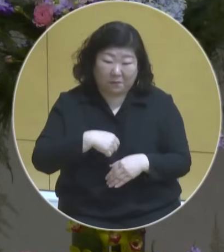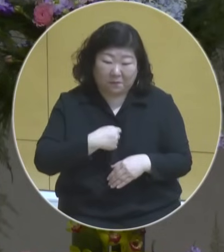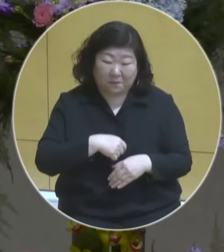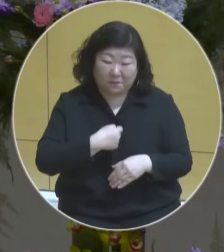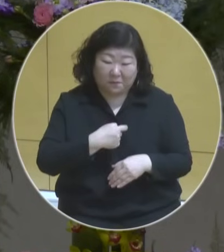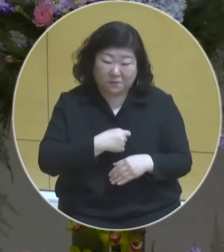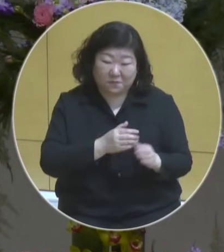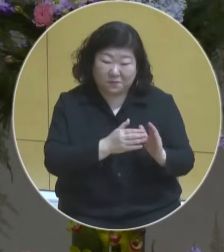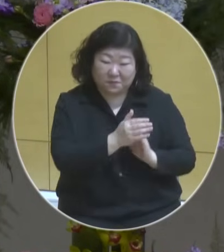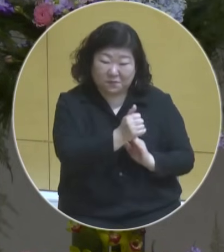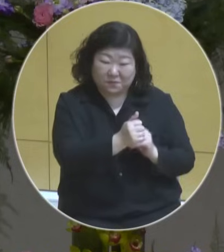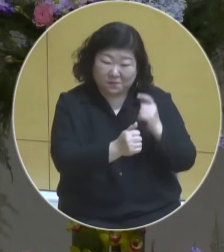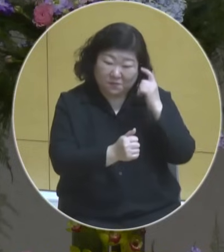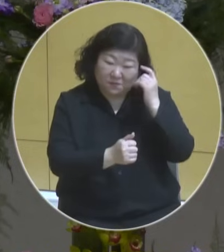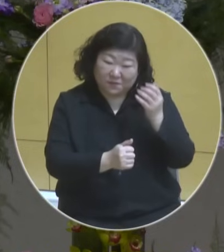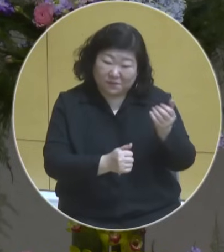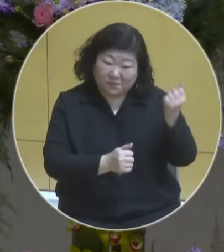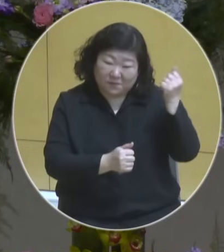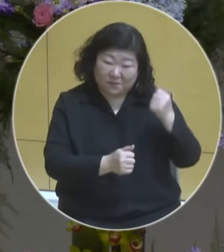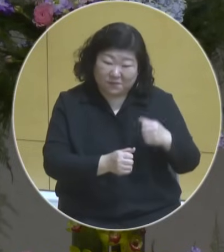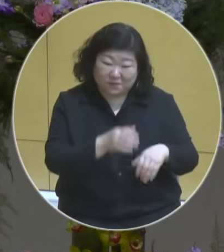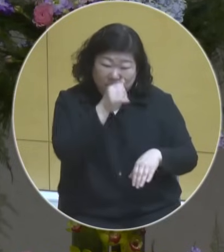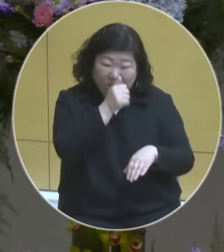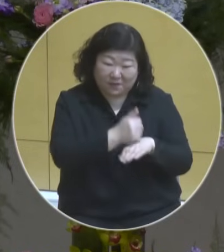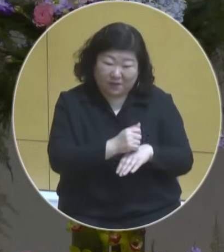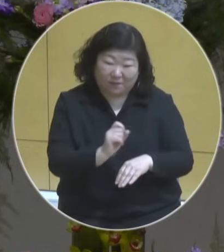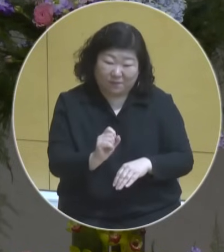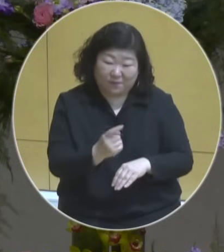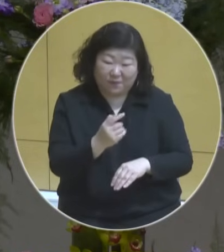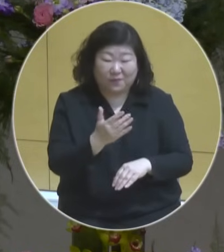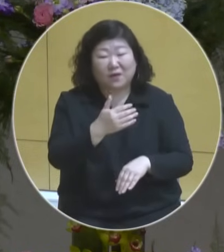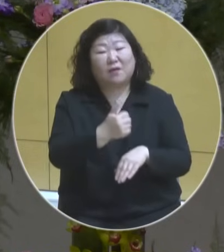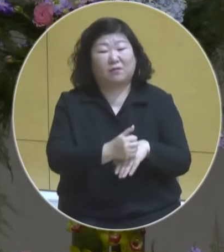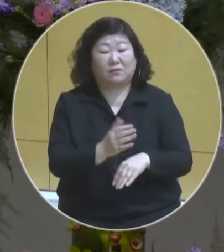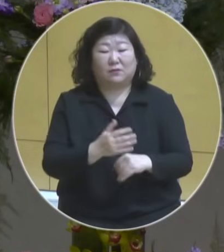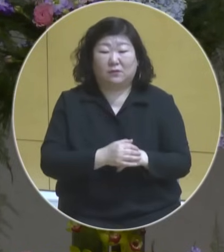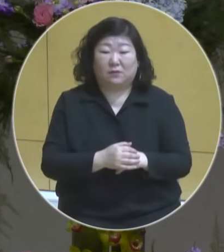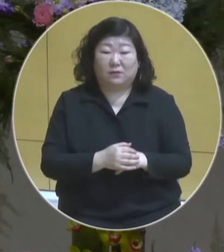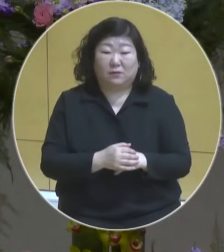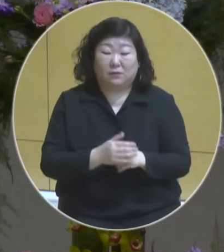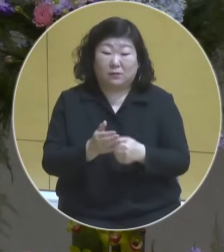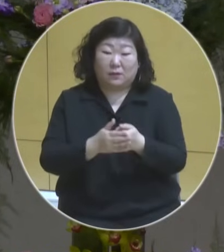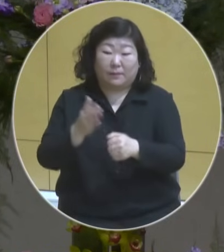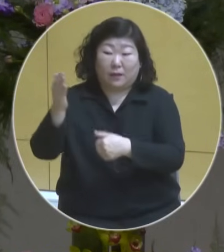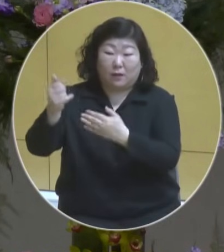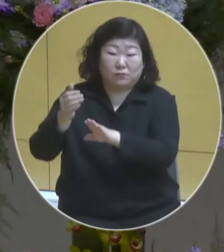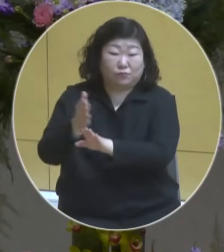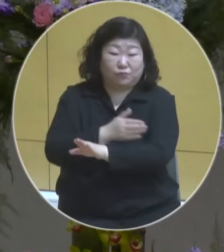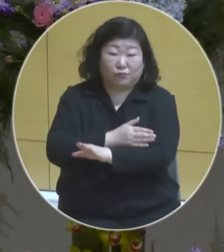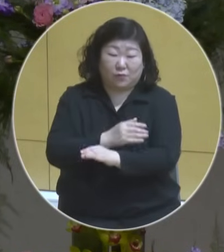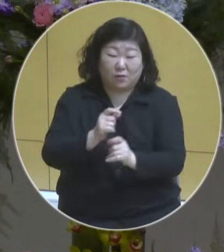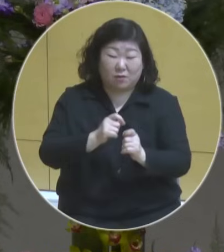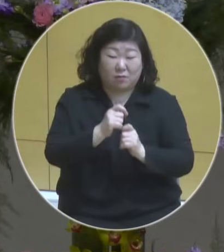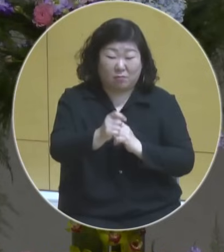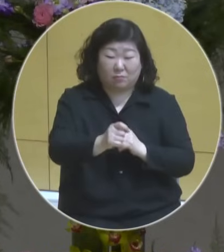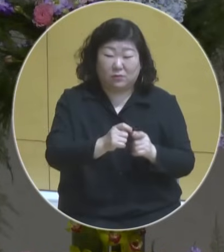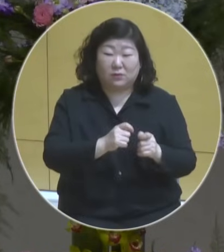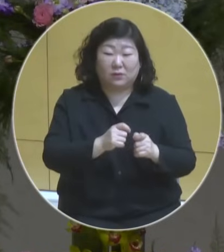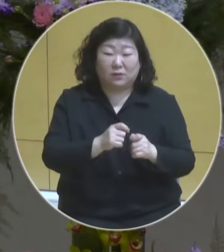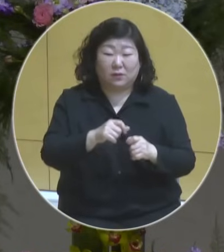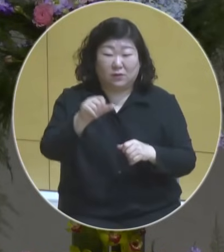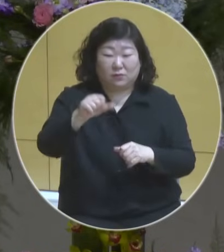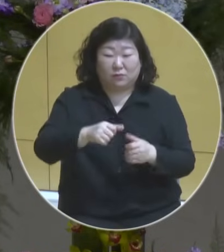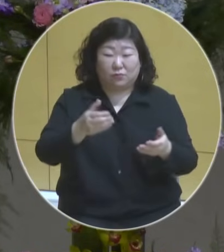것이 제 동기가 되었고 결과가 되었습니다 그래서 하나님으로부터 영원히 저주받는 인생이 되었습니다 근데이